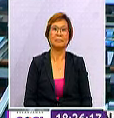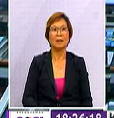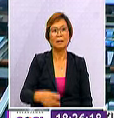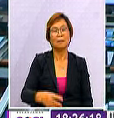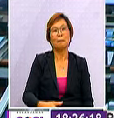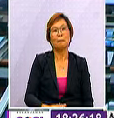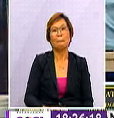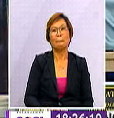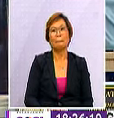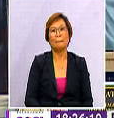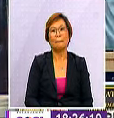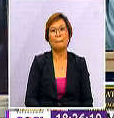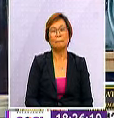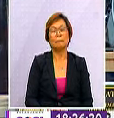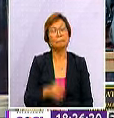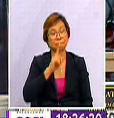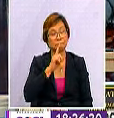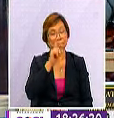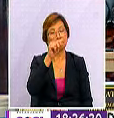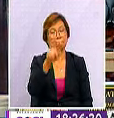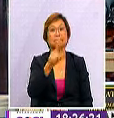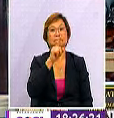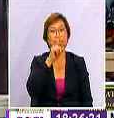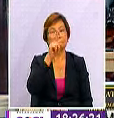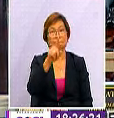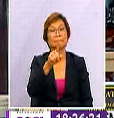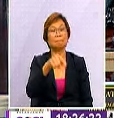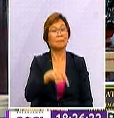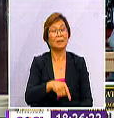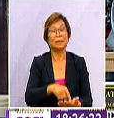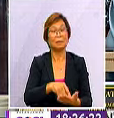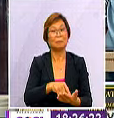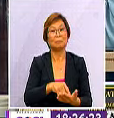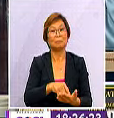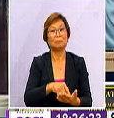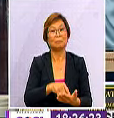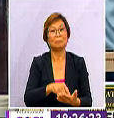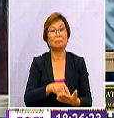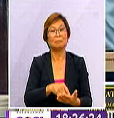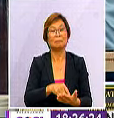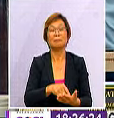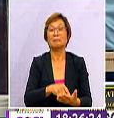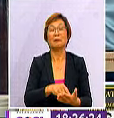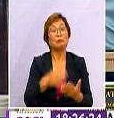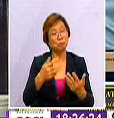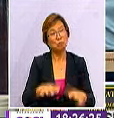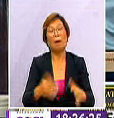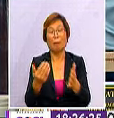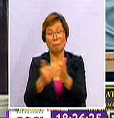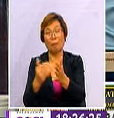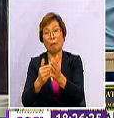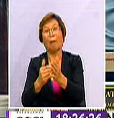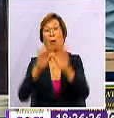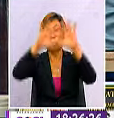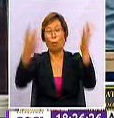Datuk Yang di-Pertua, hakikatnya ini bukanlah kali pertama dunia dilanda wabak.